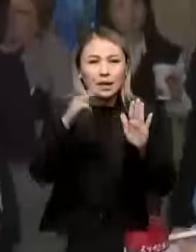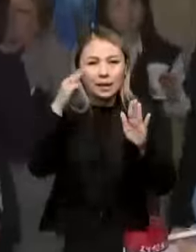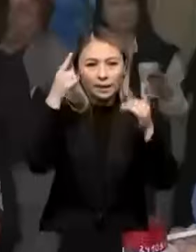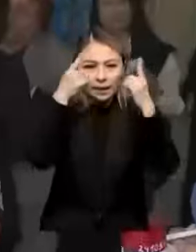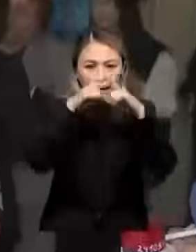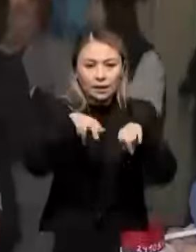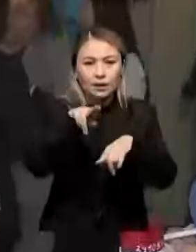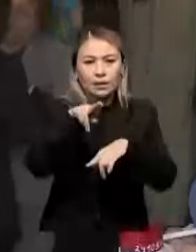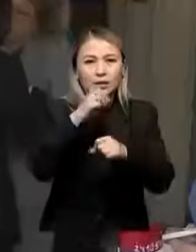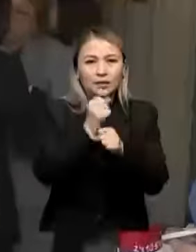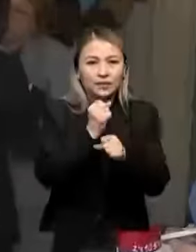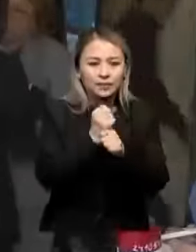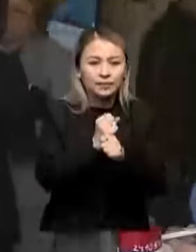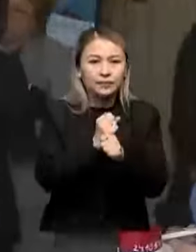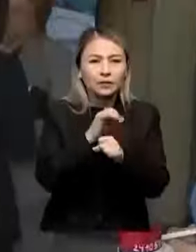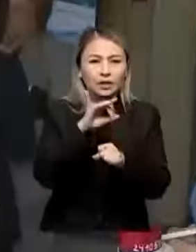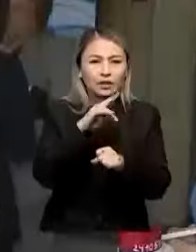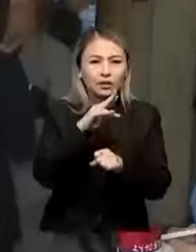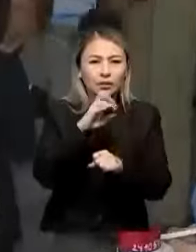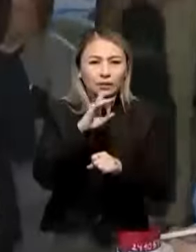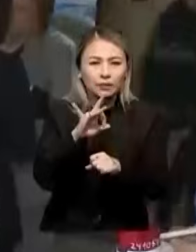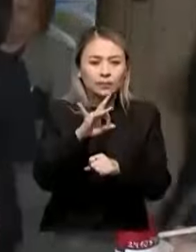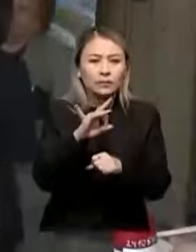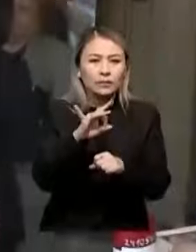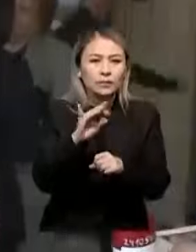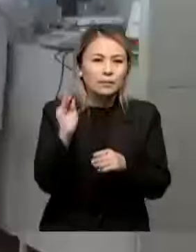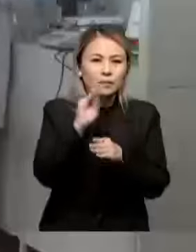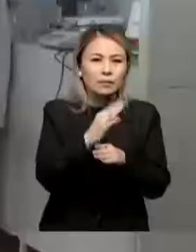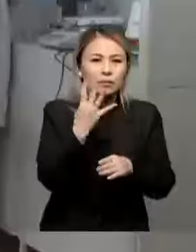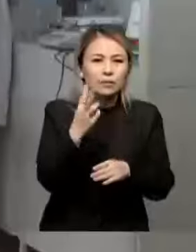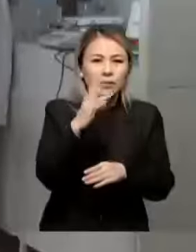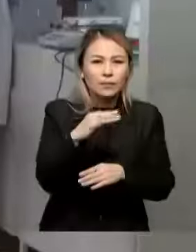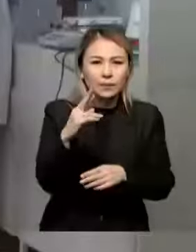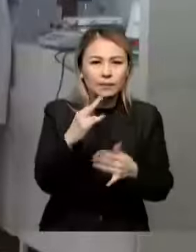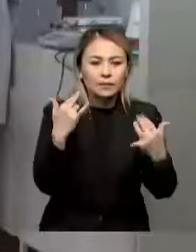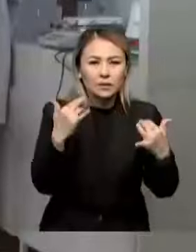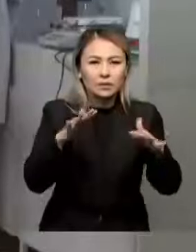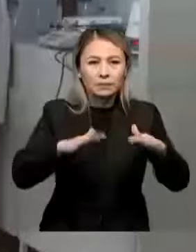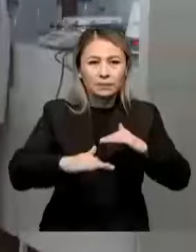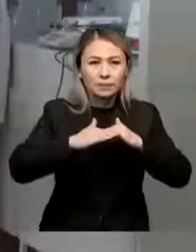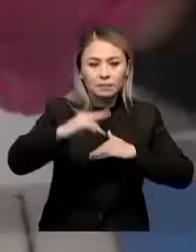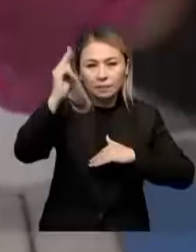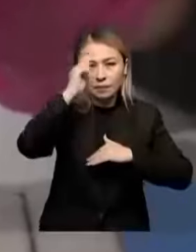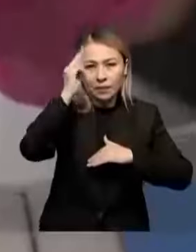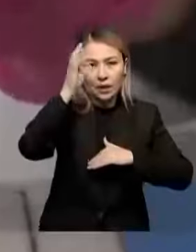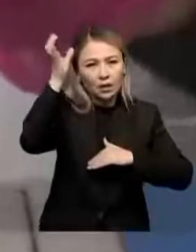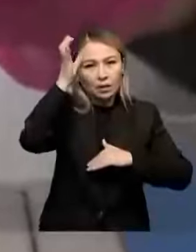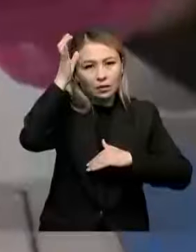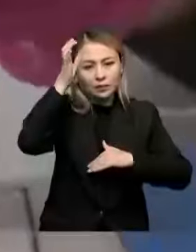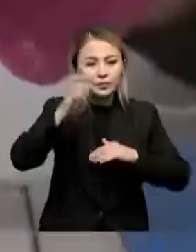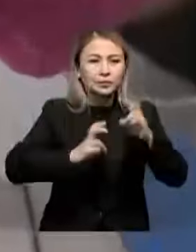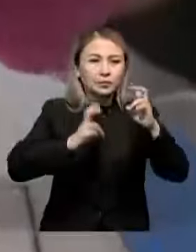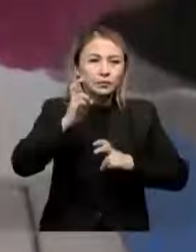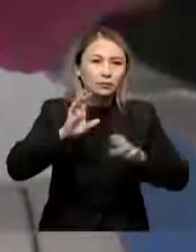үшін 4 миллиард бөлініп отыр. Инженерлік орталықты құру үшін 4 миллиард бөлініп отыр. Яғни ол жерде білім, ғылым, өндіріс, жергілікті